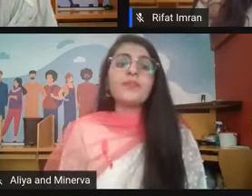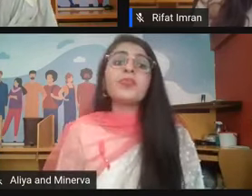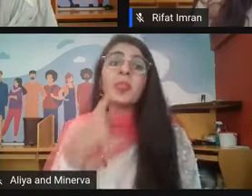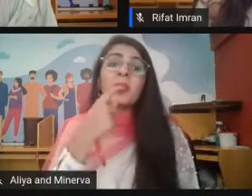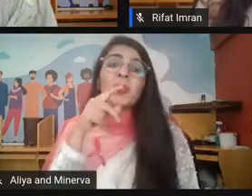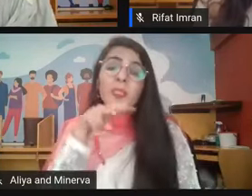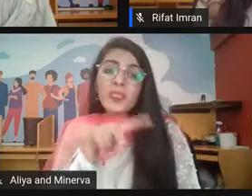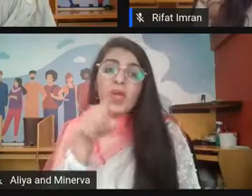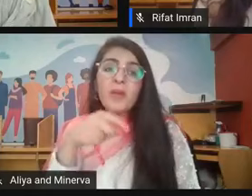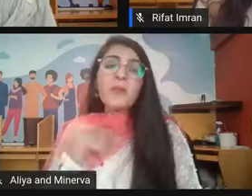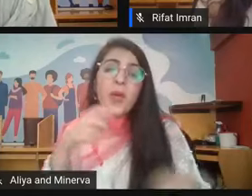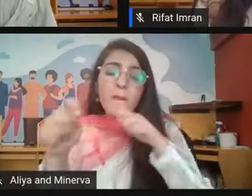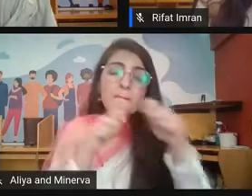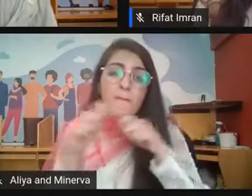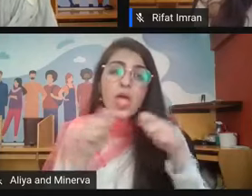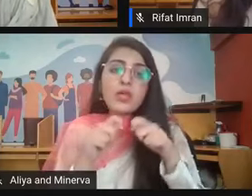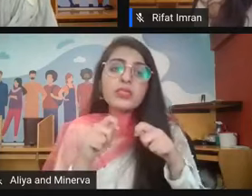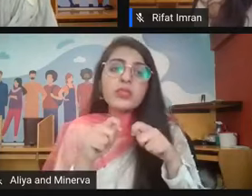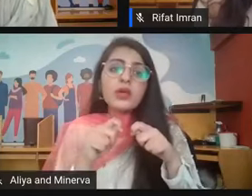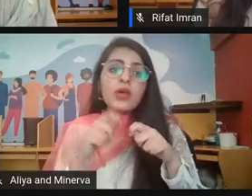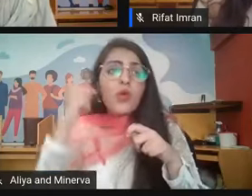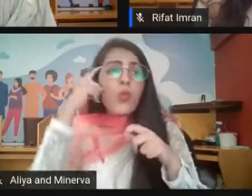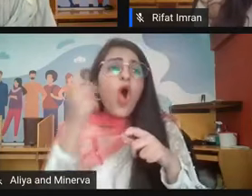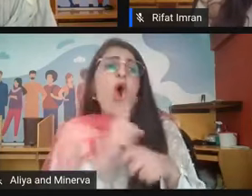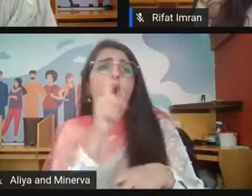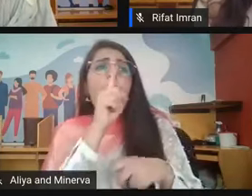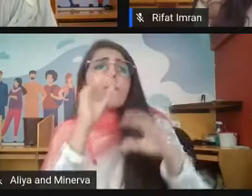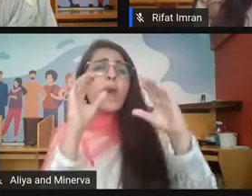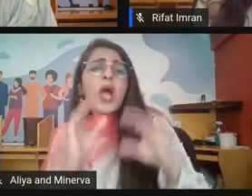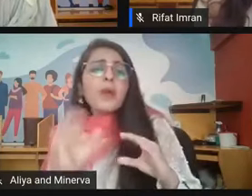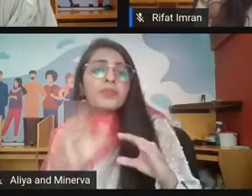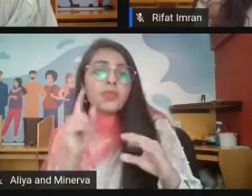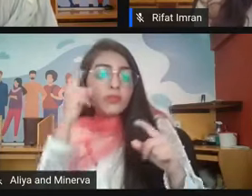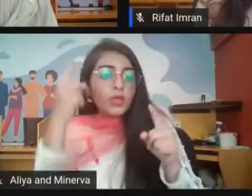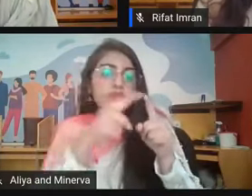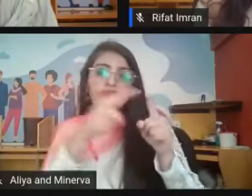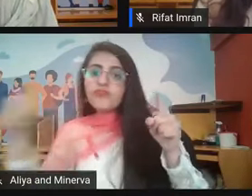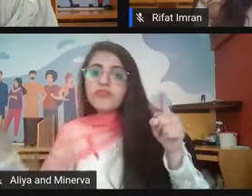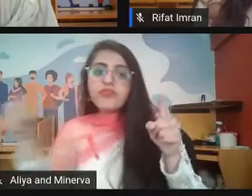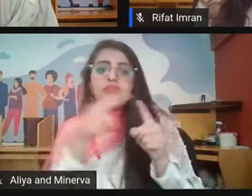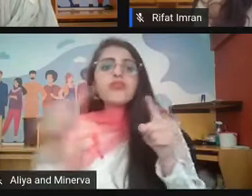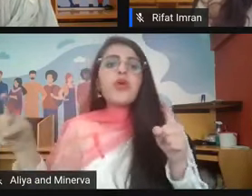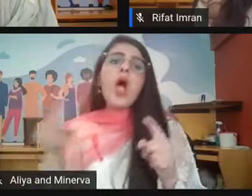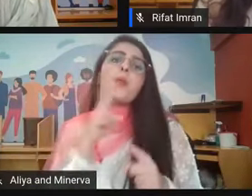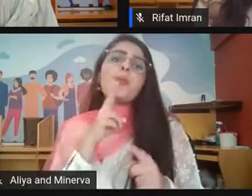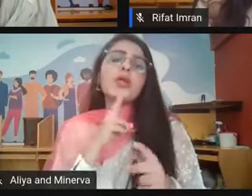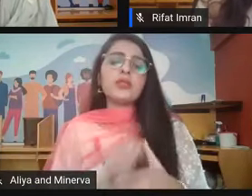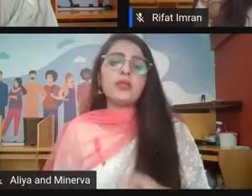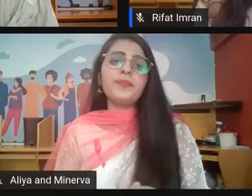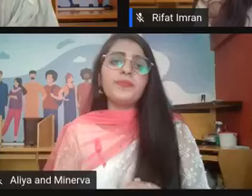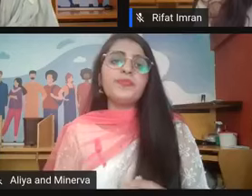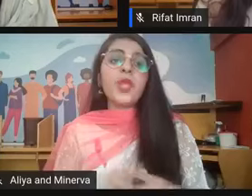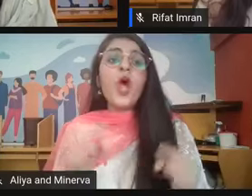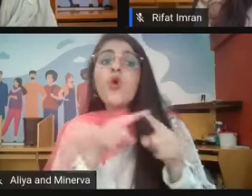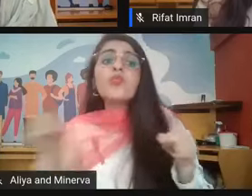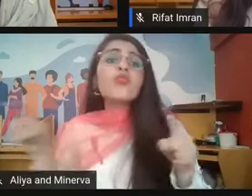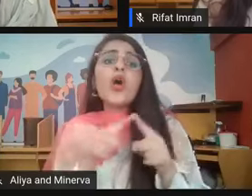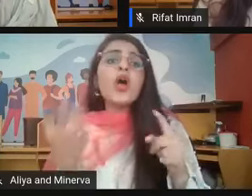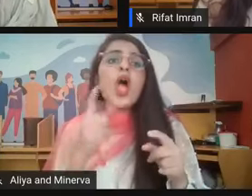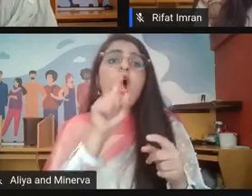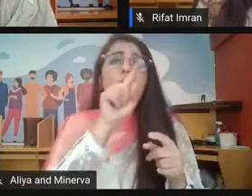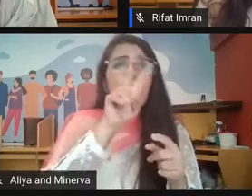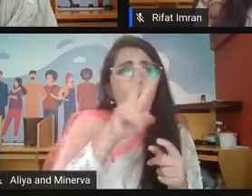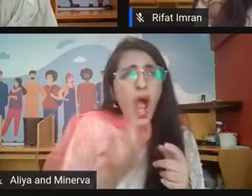कि मेनार्की की, वी डोंट टेक सिंगल एज, वी टेक अ ड्यूरेशन. ड्यूरेशन हम क्या ले रहे होते हैं, मोस्टली 12